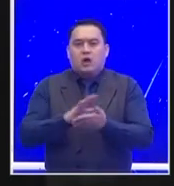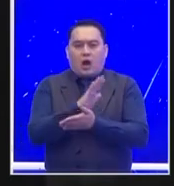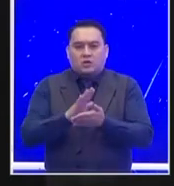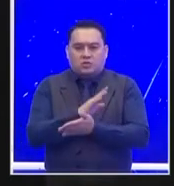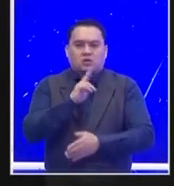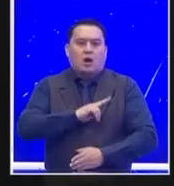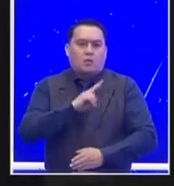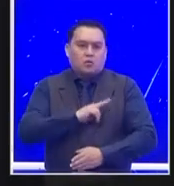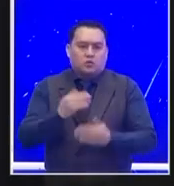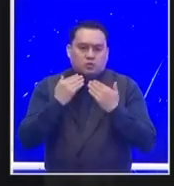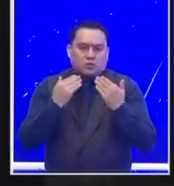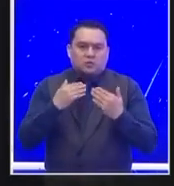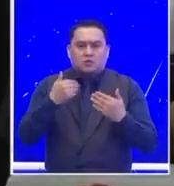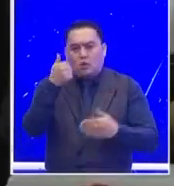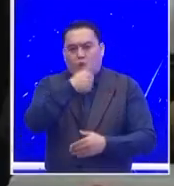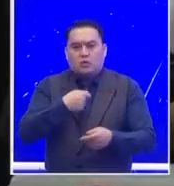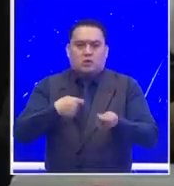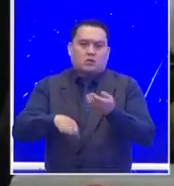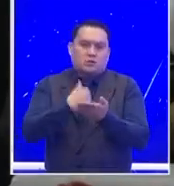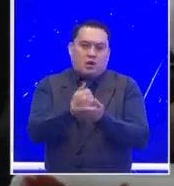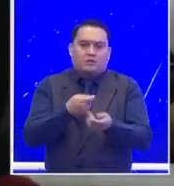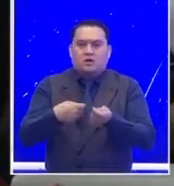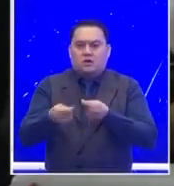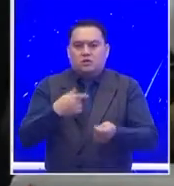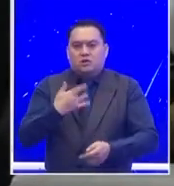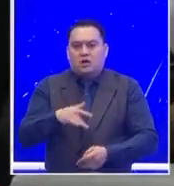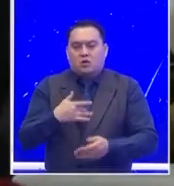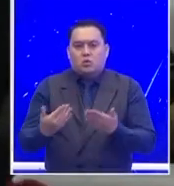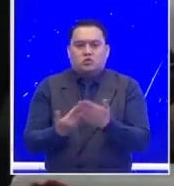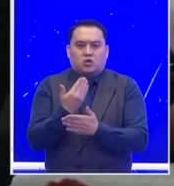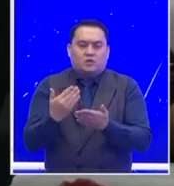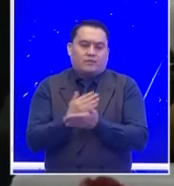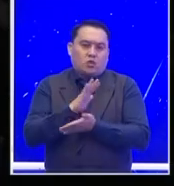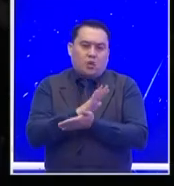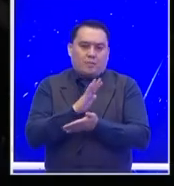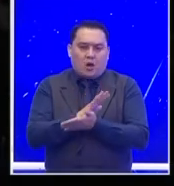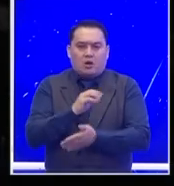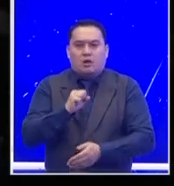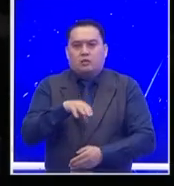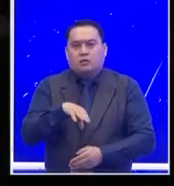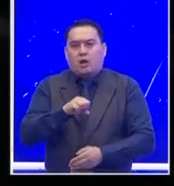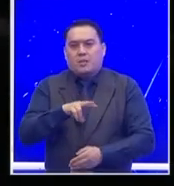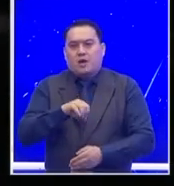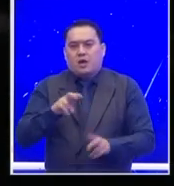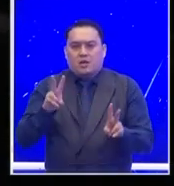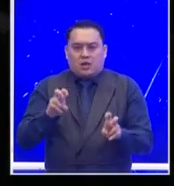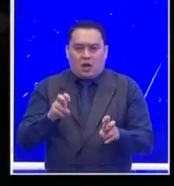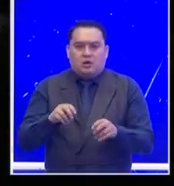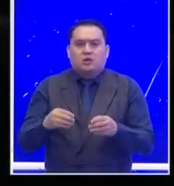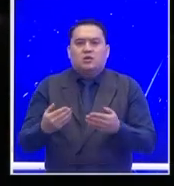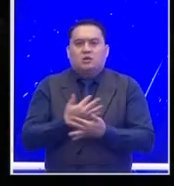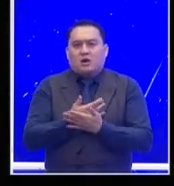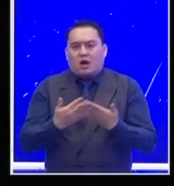районной газеты. В последние годы был главным редактором Жамбылской районной газеты «Атамекен». Его перу принадлежат сборники